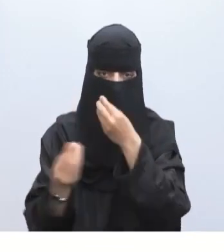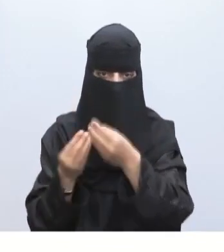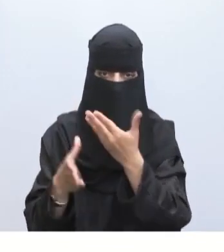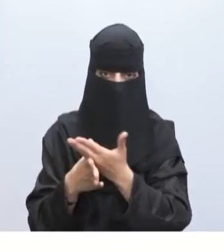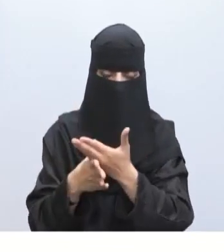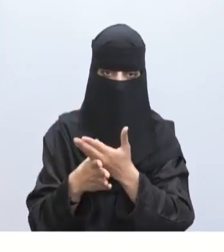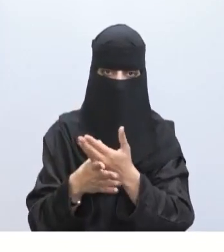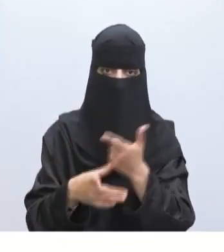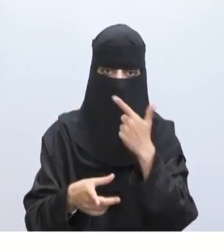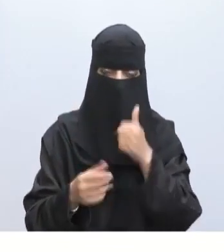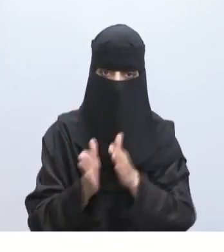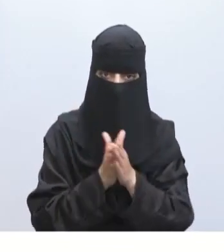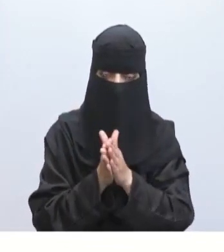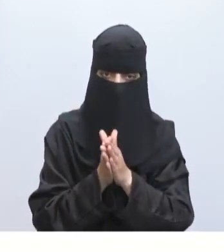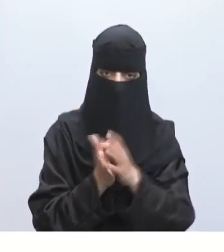والشوفينية